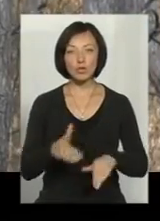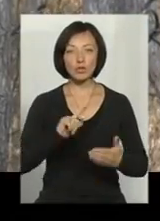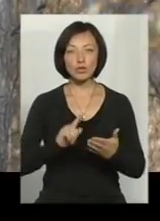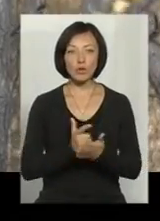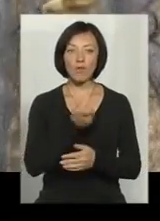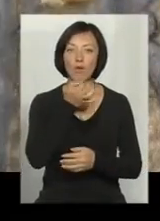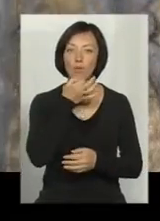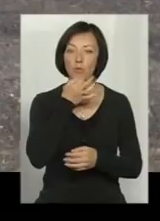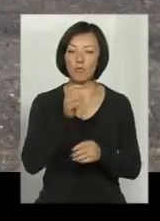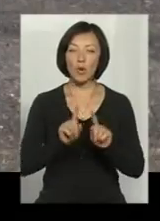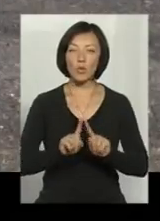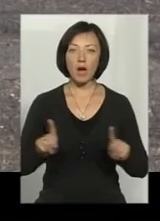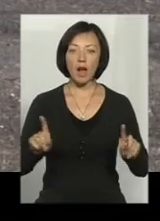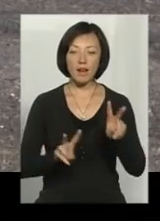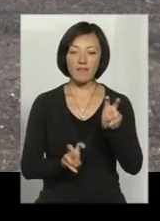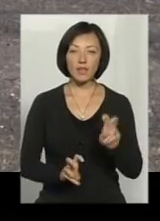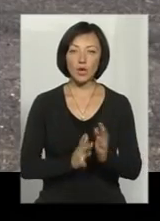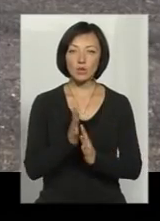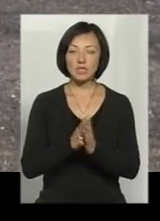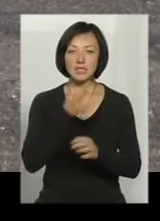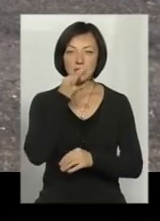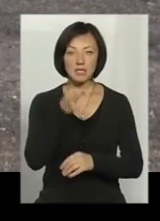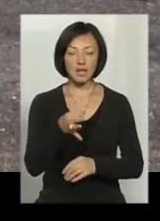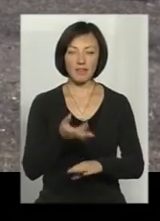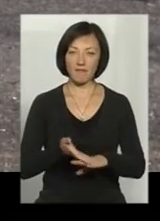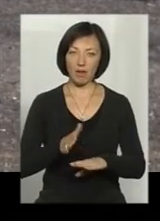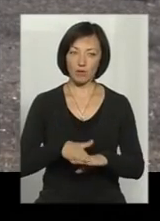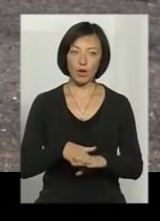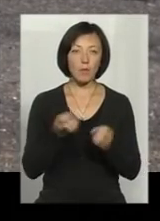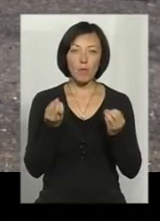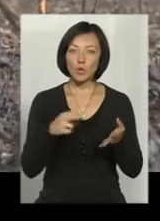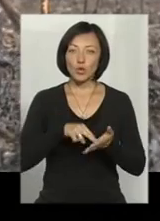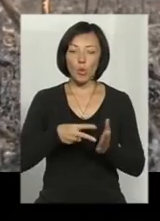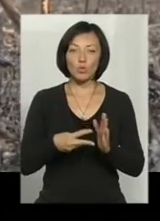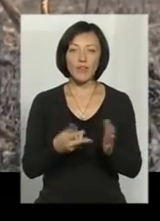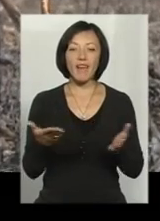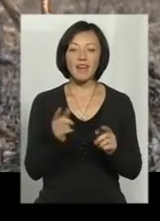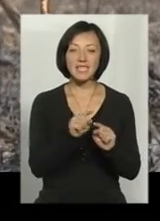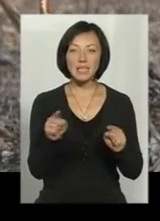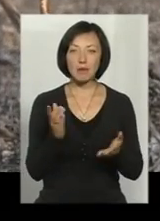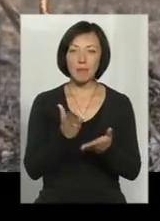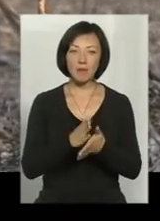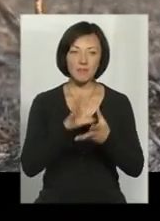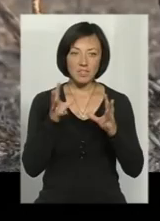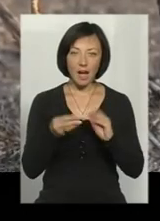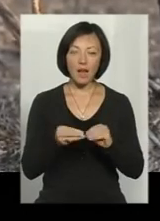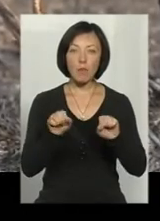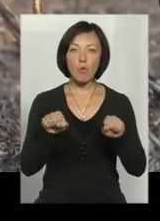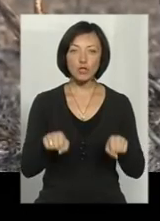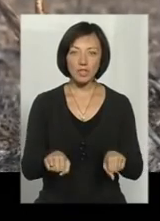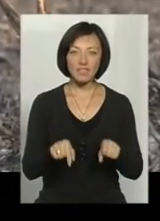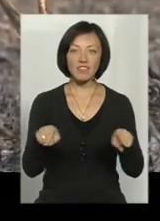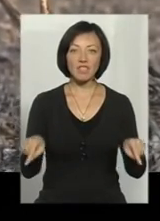облюбували унікальні види рослин, сказати важко. Та й не просто спрогнозувати, які із них матимуть взагалі можливість